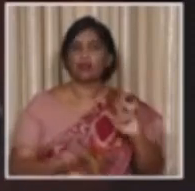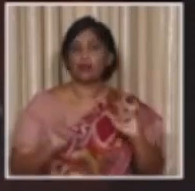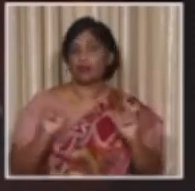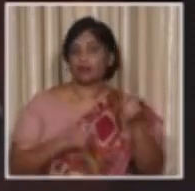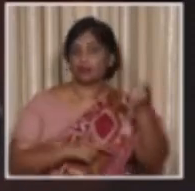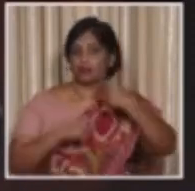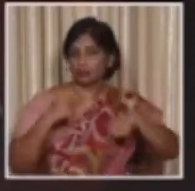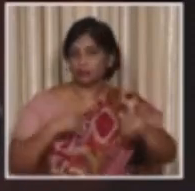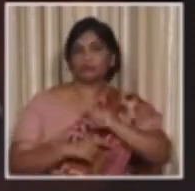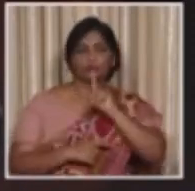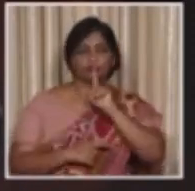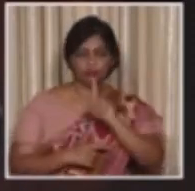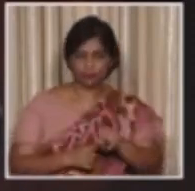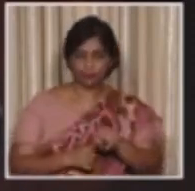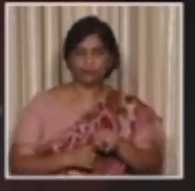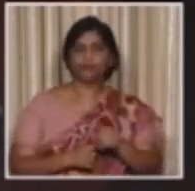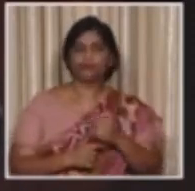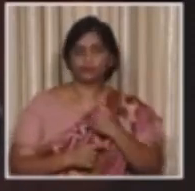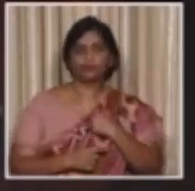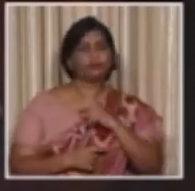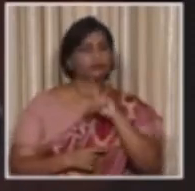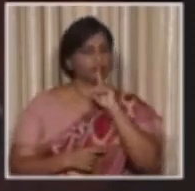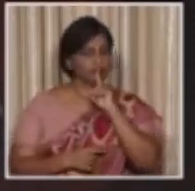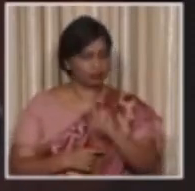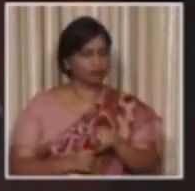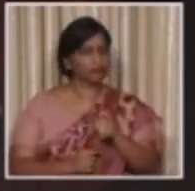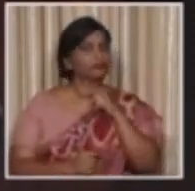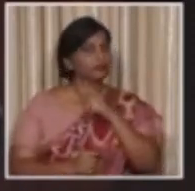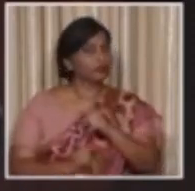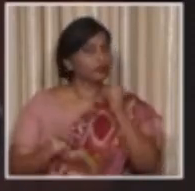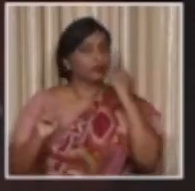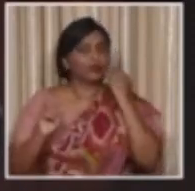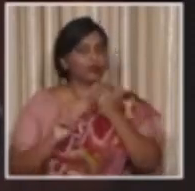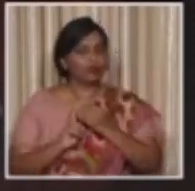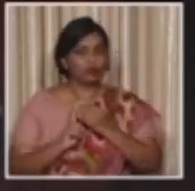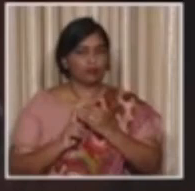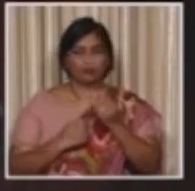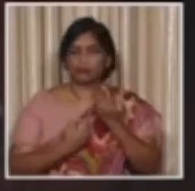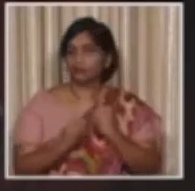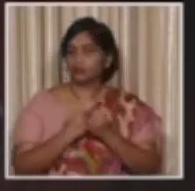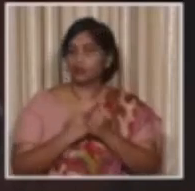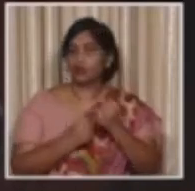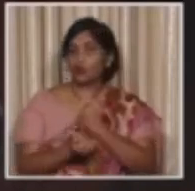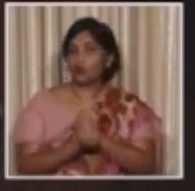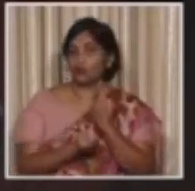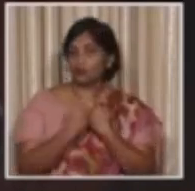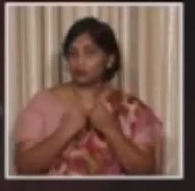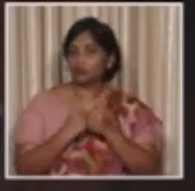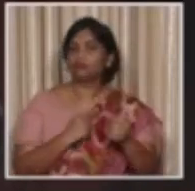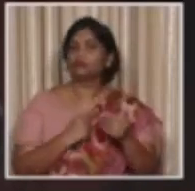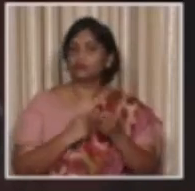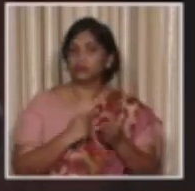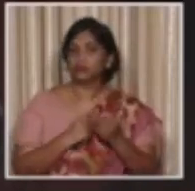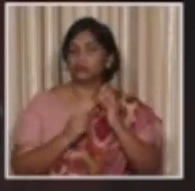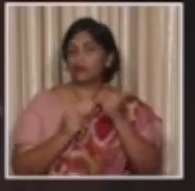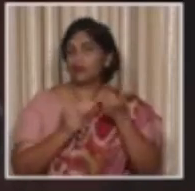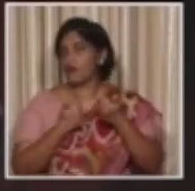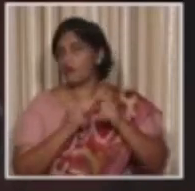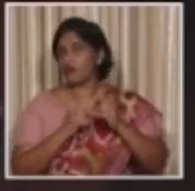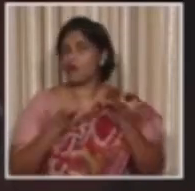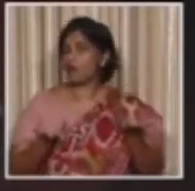ඥාතීන්ගෙන් ප්‍රකාශයක් සිද්ධ වුණා. මම ඔබතුමාගෙන් අහන්නේ මේ සම්බන්ධයෙන් සිදු කරන ලද පොලිස් පරීක්ෂණවල ප්‍රගතිය